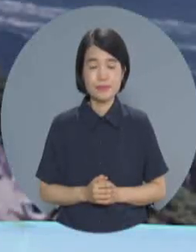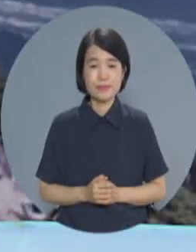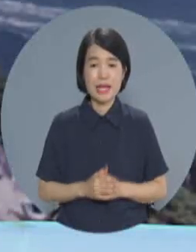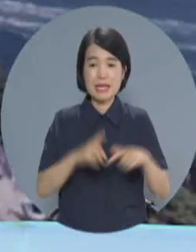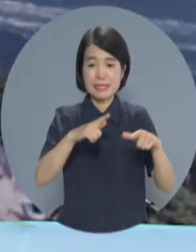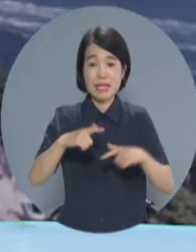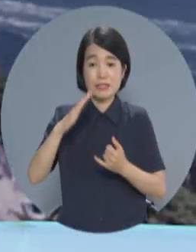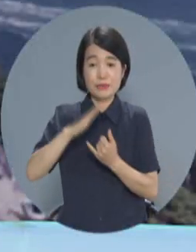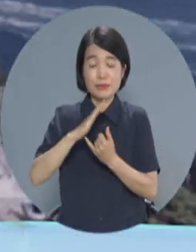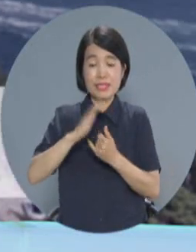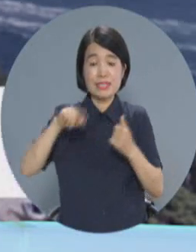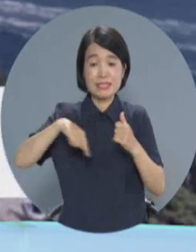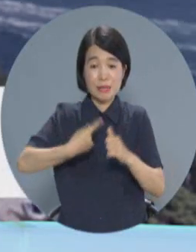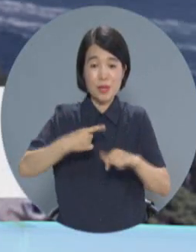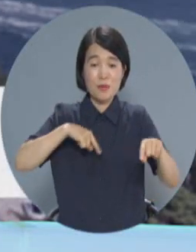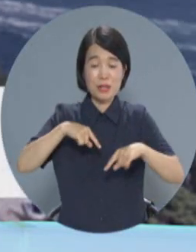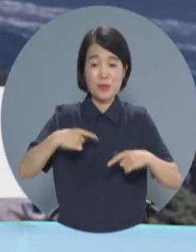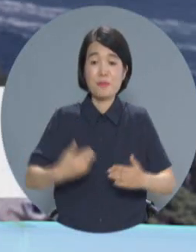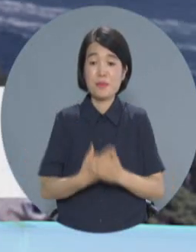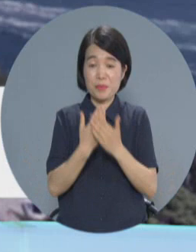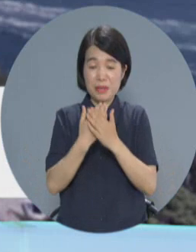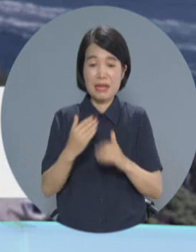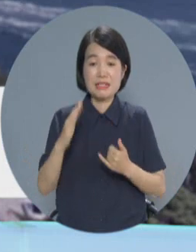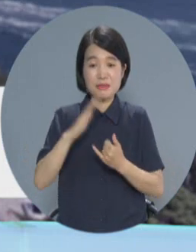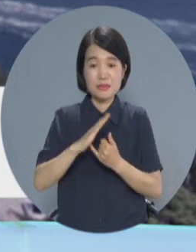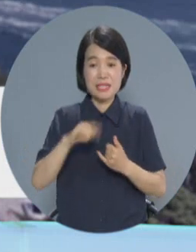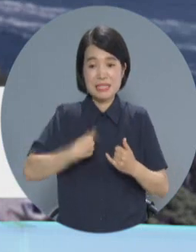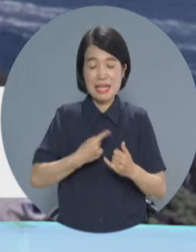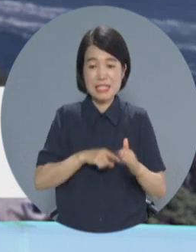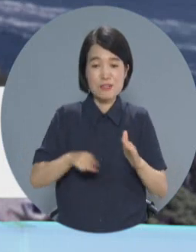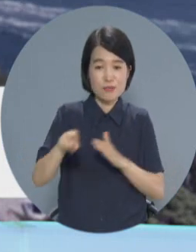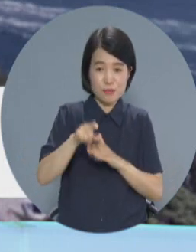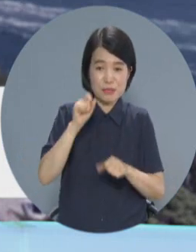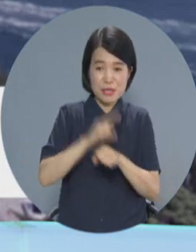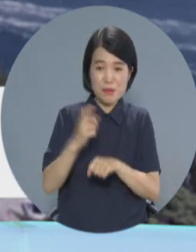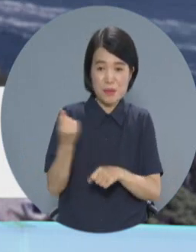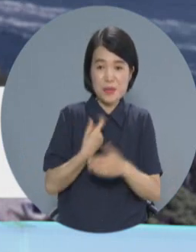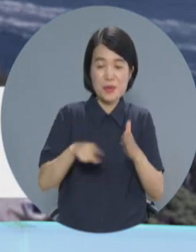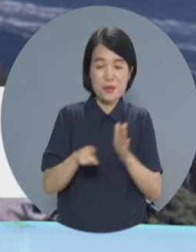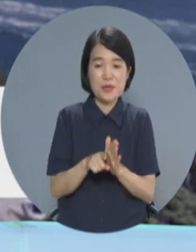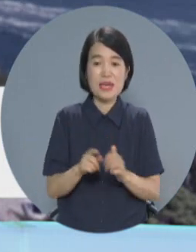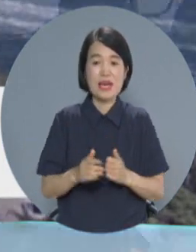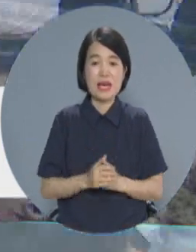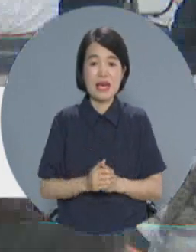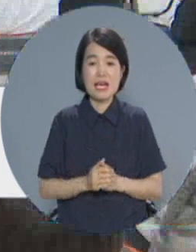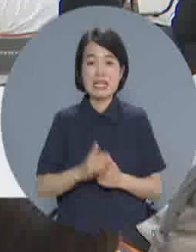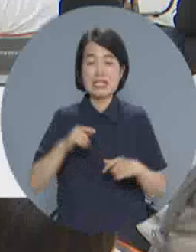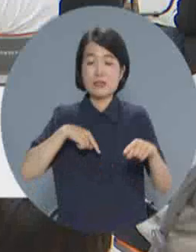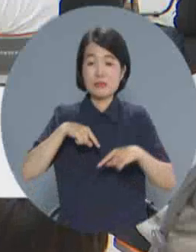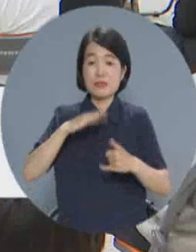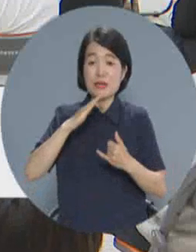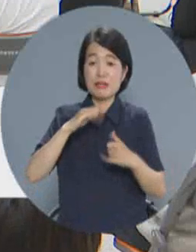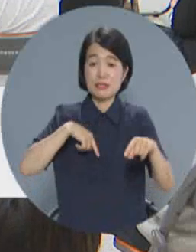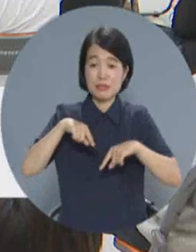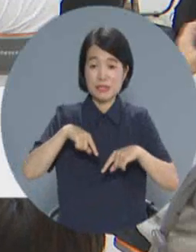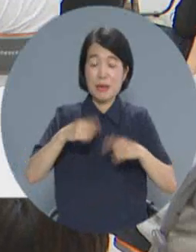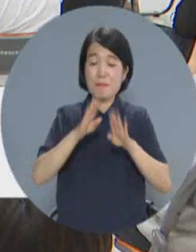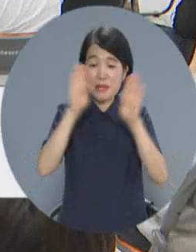지역 청소년의 참여 활동을 활성화하고 청소년 자기주도성 확보를 위해 돕기 위한 청소년 정책 박람회가